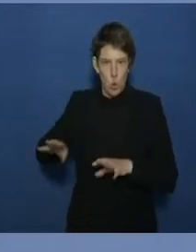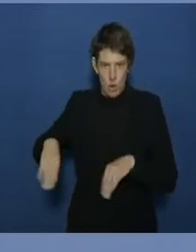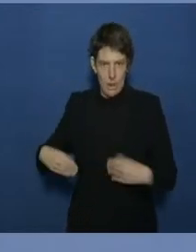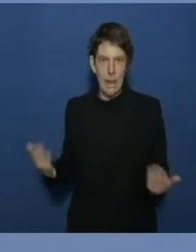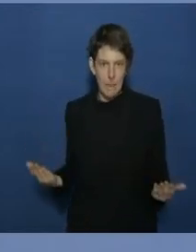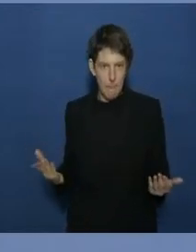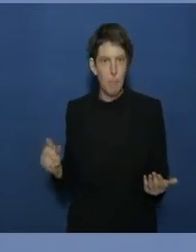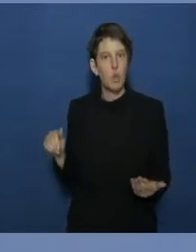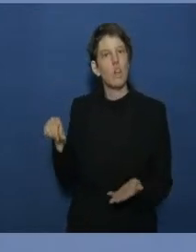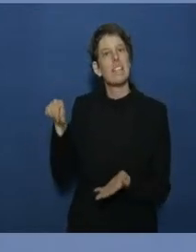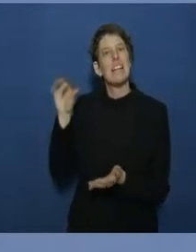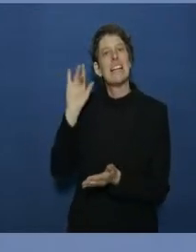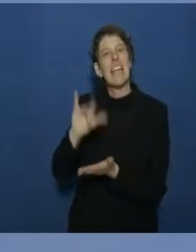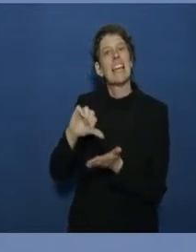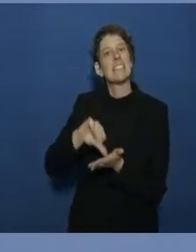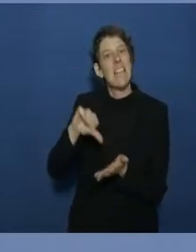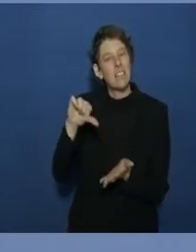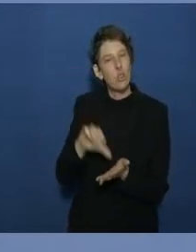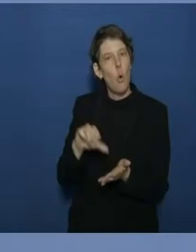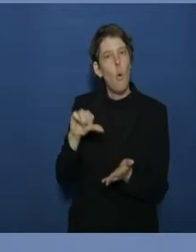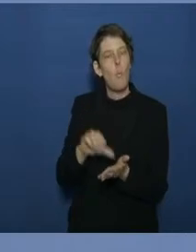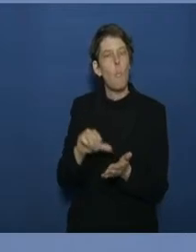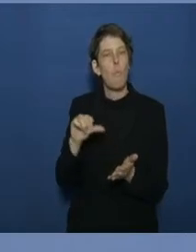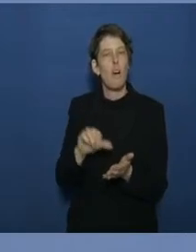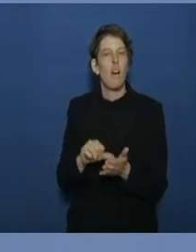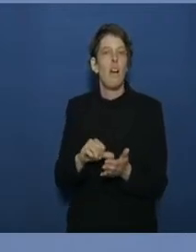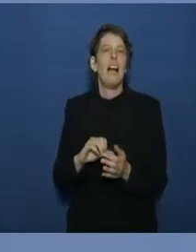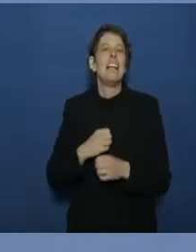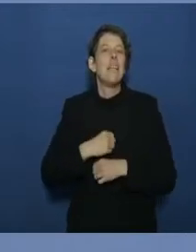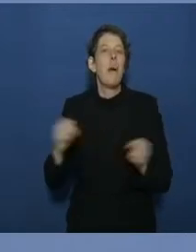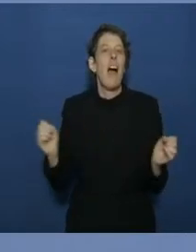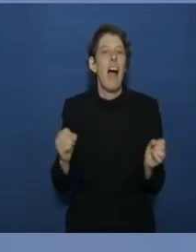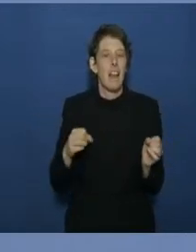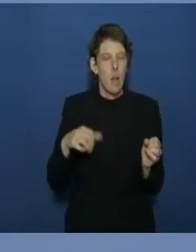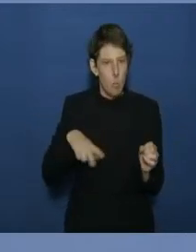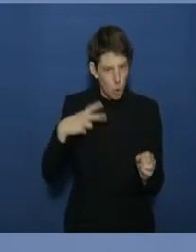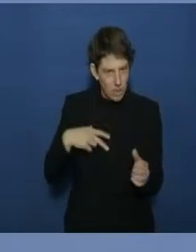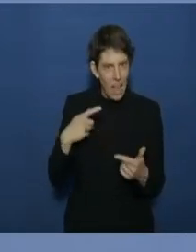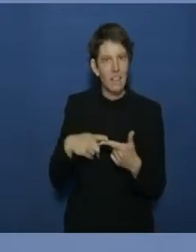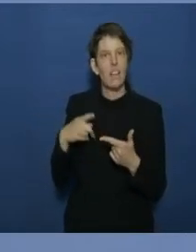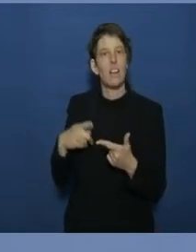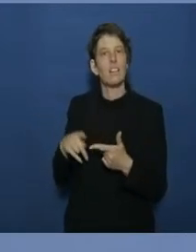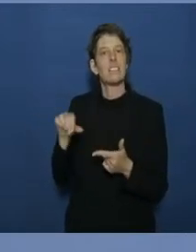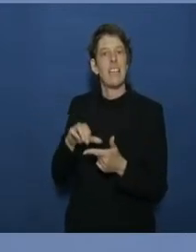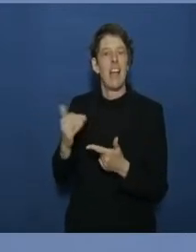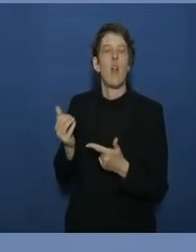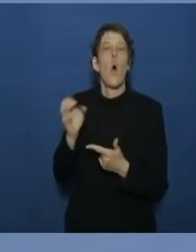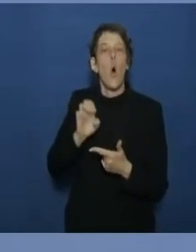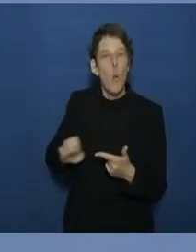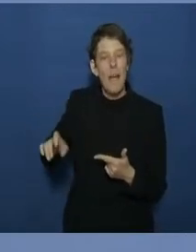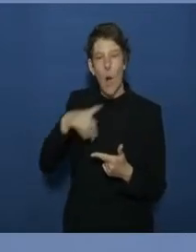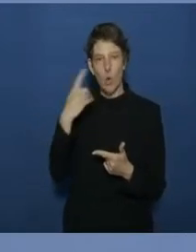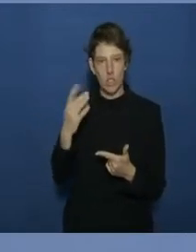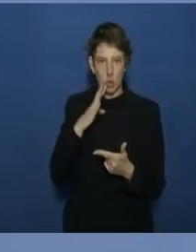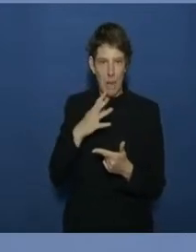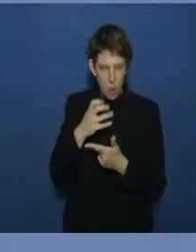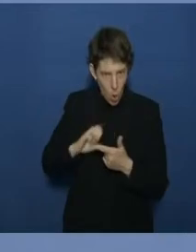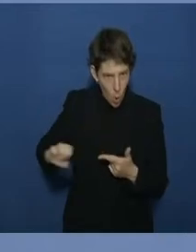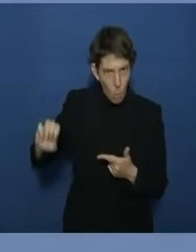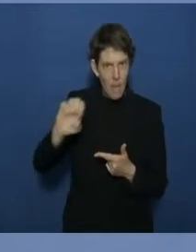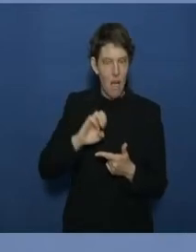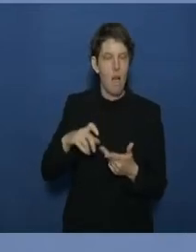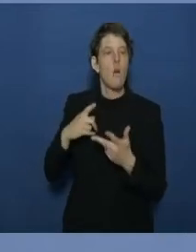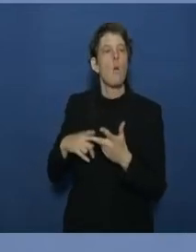das Zentrum Liberale Moderne, gegen das Forum russischsprachiger Europäer und gegen den deutsch-russischen Austausch. Ich möchte daran